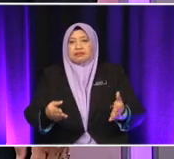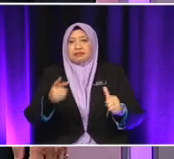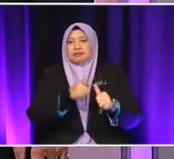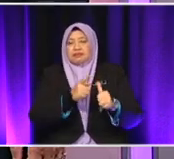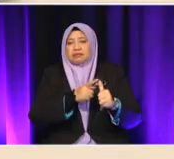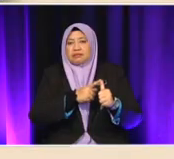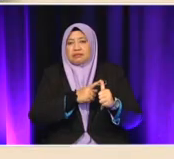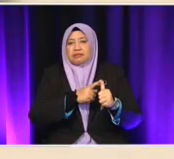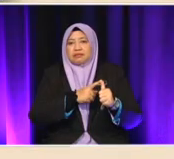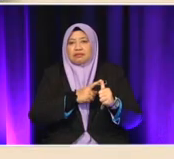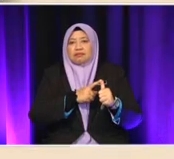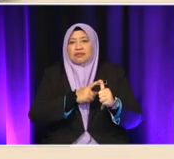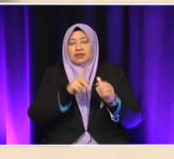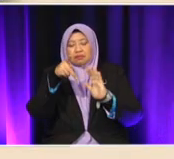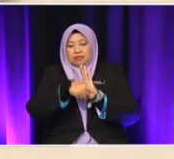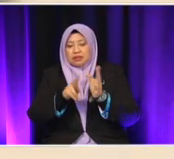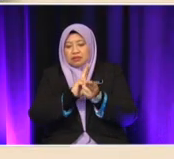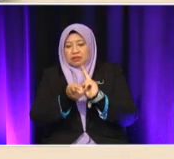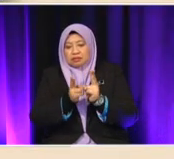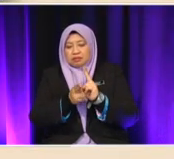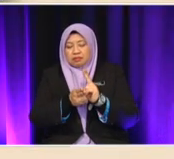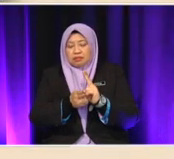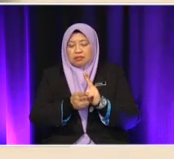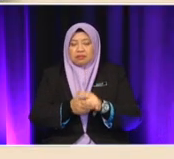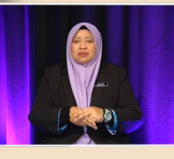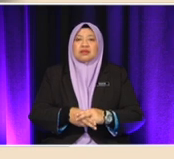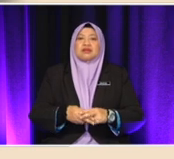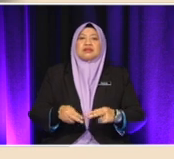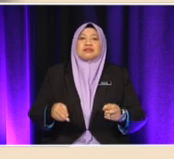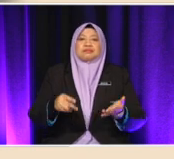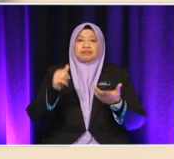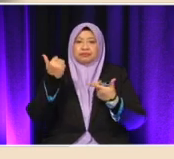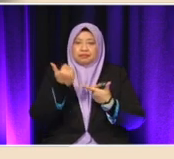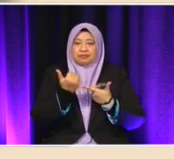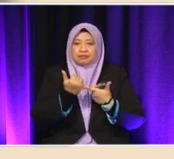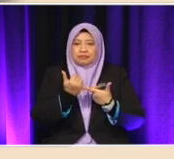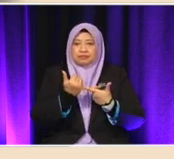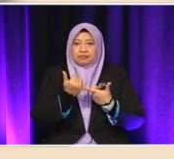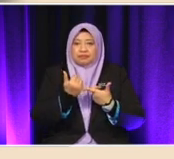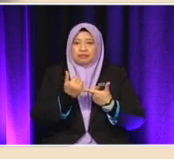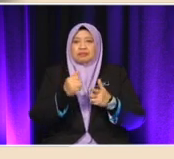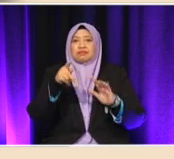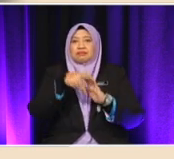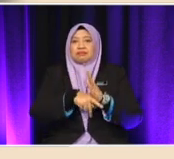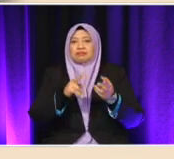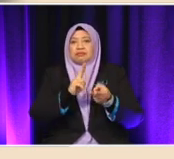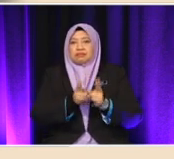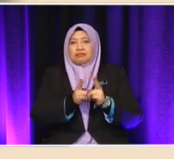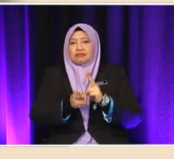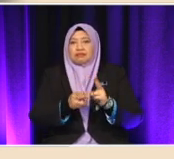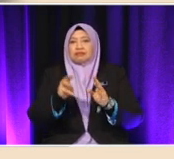yang kita Panggil sebagai perubahan di dalam quantity yang ditawar satu lagi kita Panggil sebagai perubahan